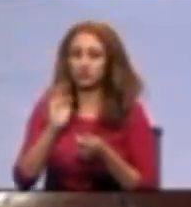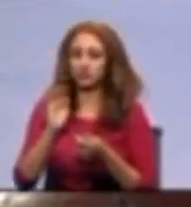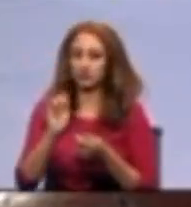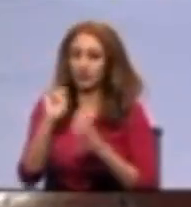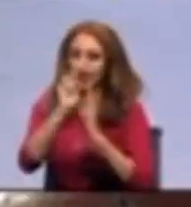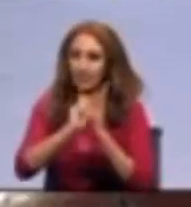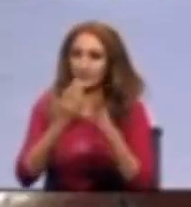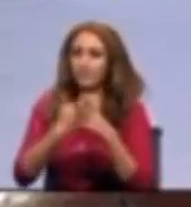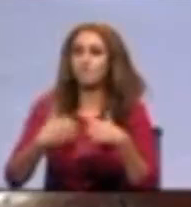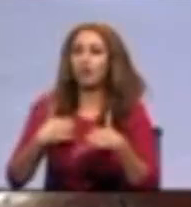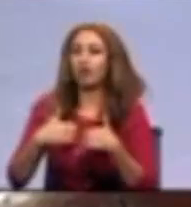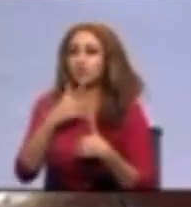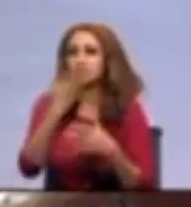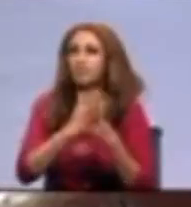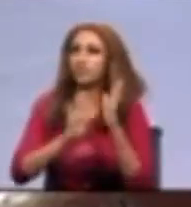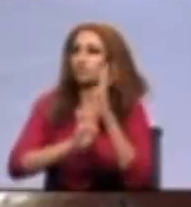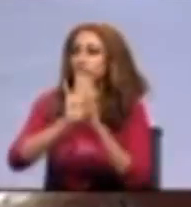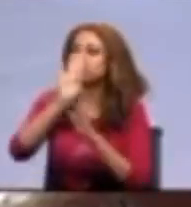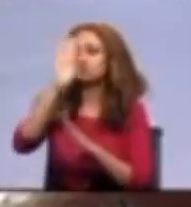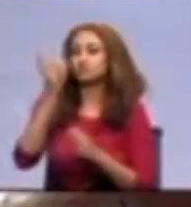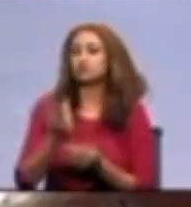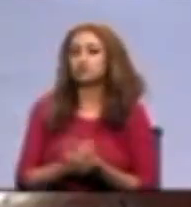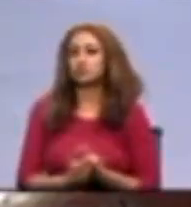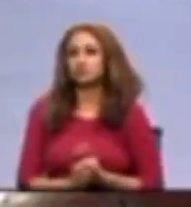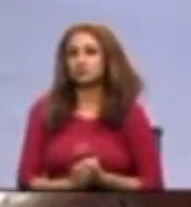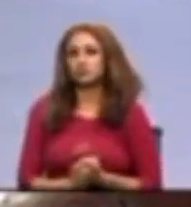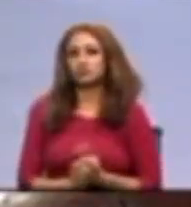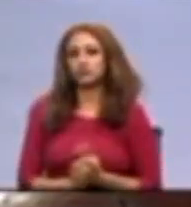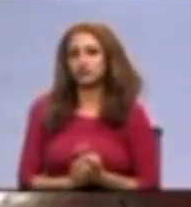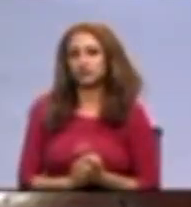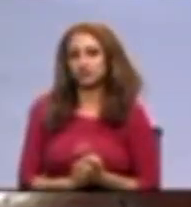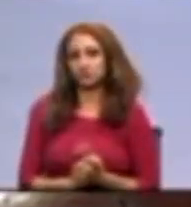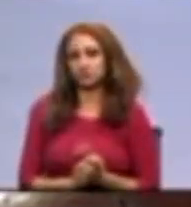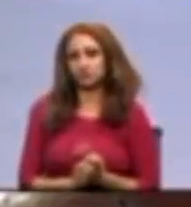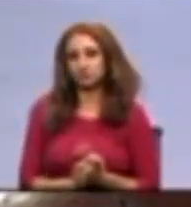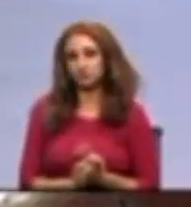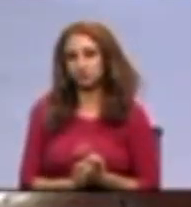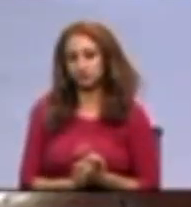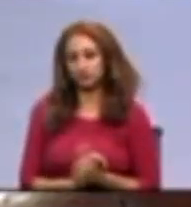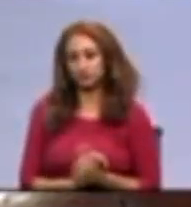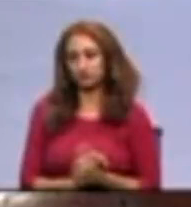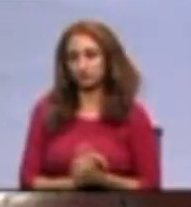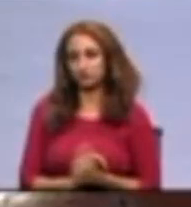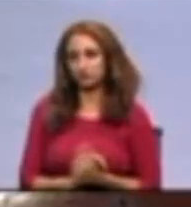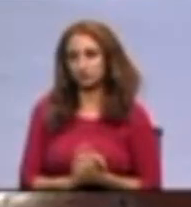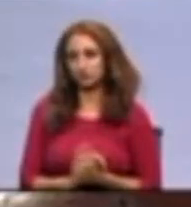له رولا، بضطر اطلع اقول انه لا انا بعدني عايشه مثلا. في اشياء بتنجبر انك ترد